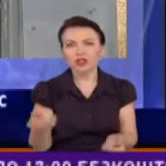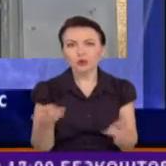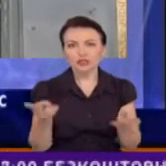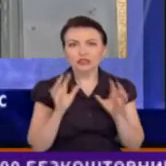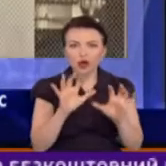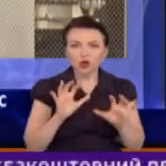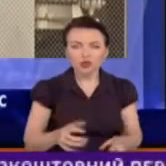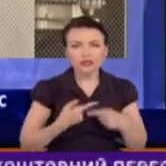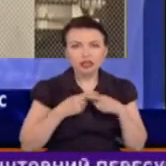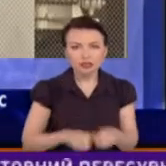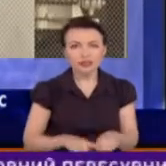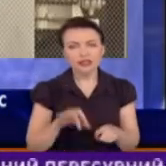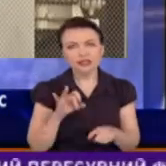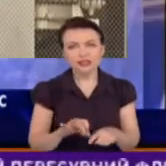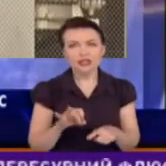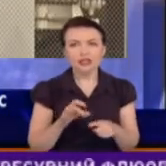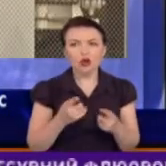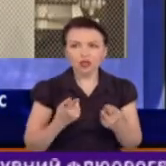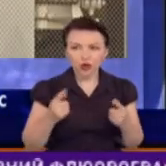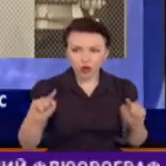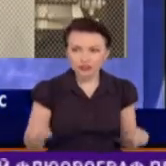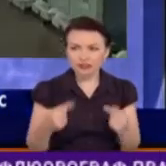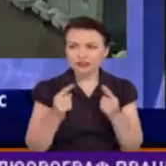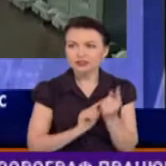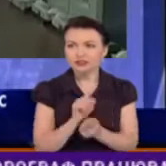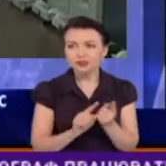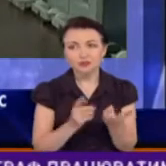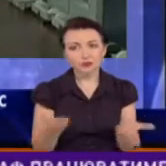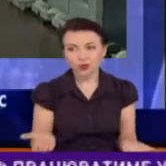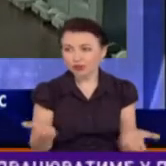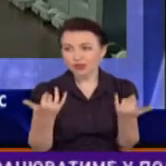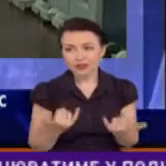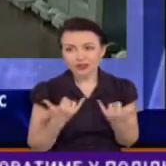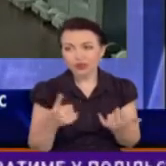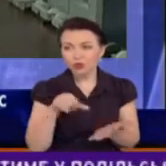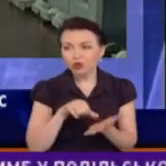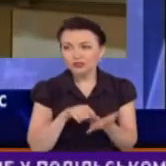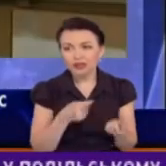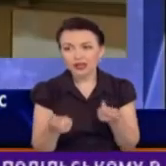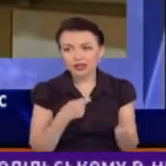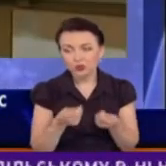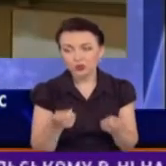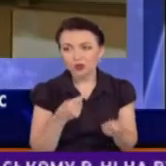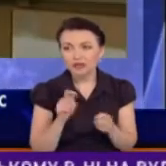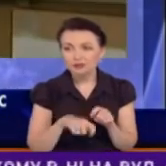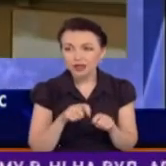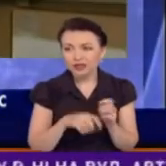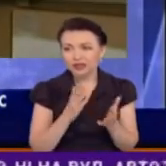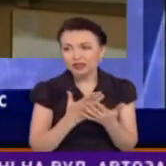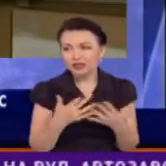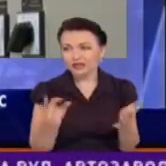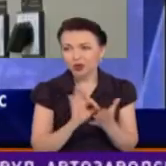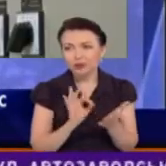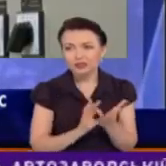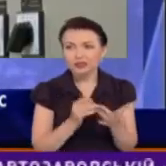законодавчі, технологічні і організаційні зміни. Проте нині учасники ринку, експерти мають різні оцінки як